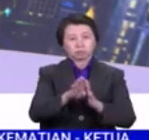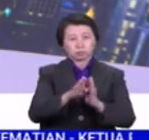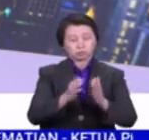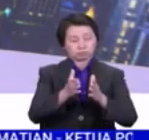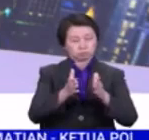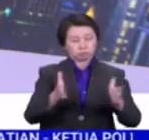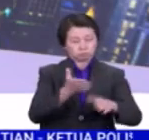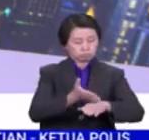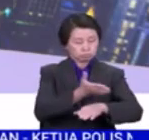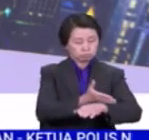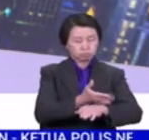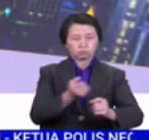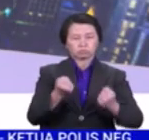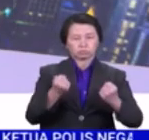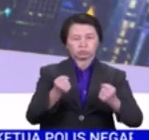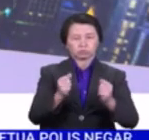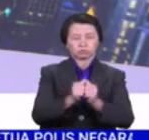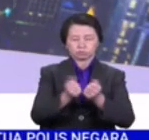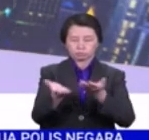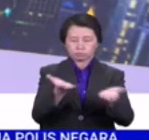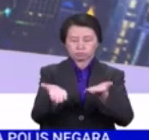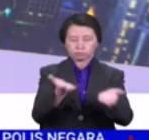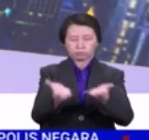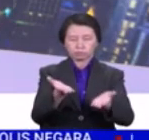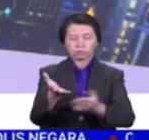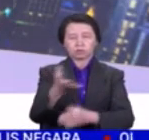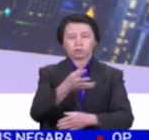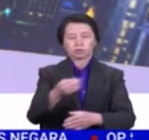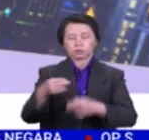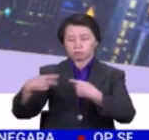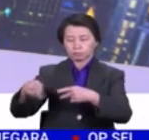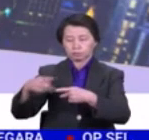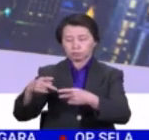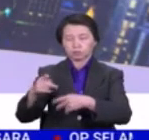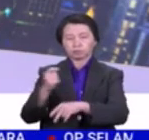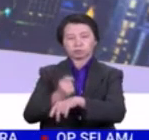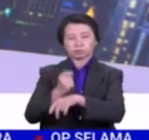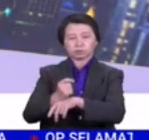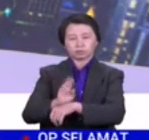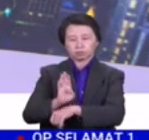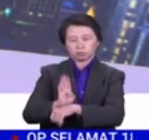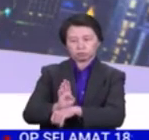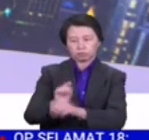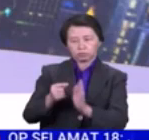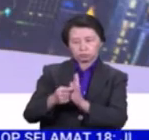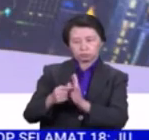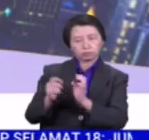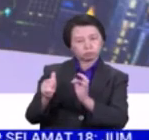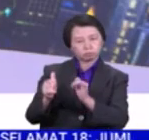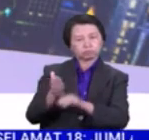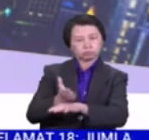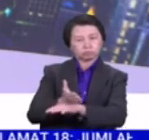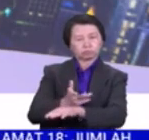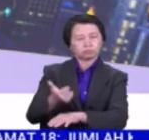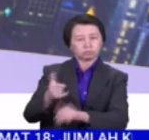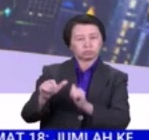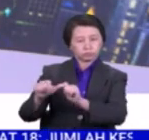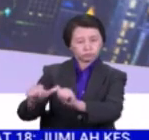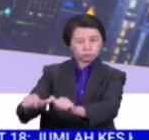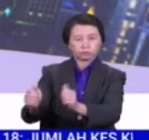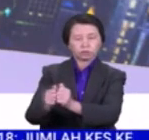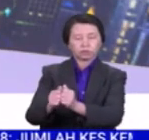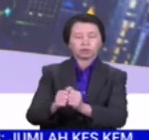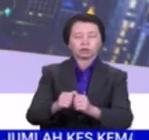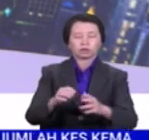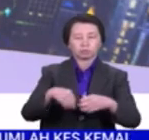disokong pertumbuhan kukuh sektor perkhidmatan. Sementara pasaran tenaga buruh menunjukkan pemulihan berterusan. Perdagangan luar juga